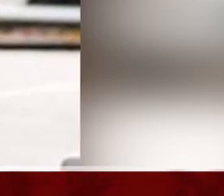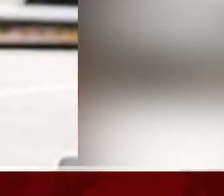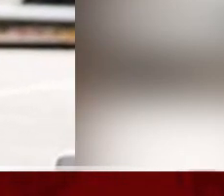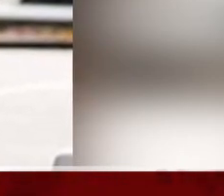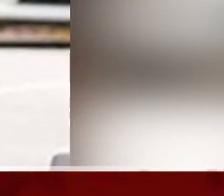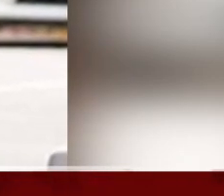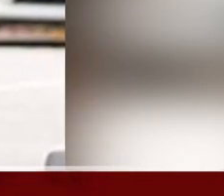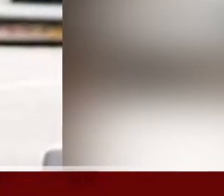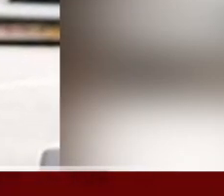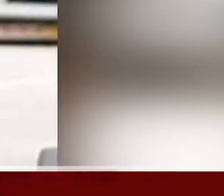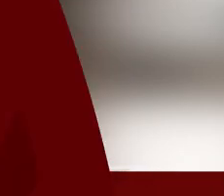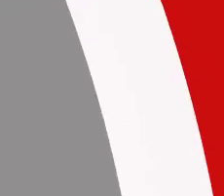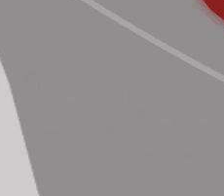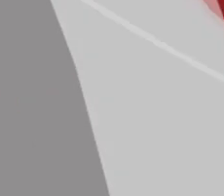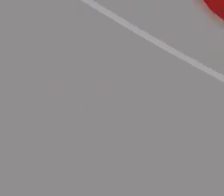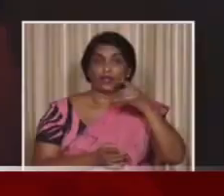ஆரம்பித்துள்ளதாகவும் கூறப்படுகிறது.